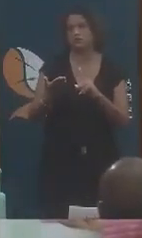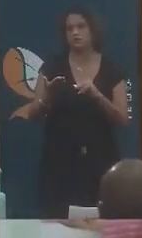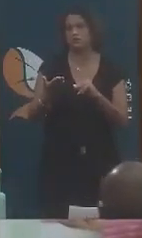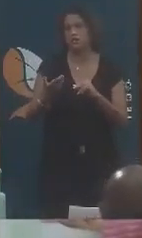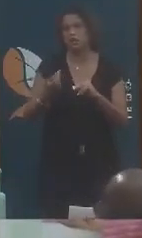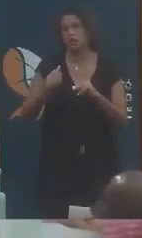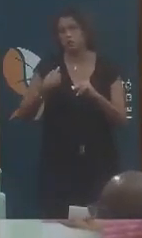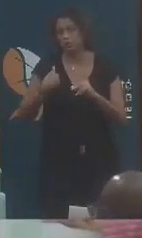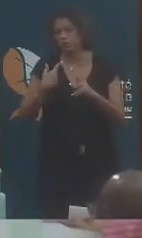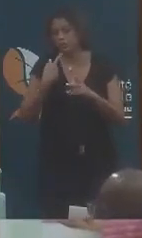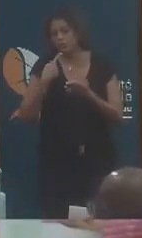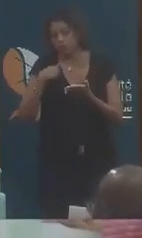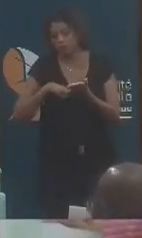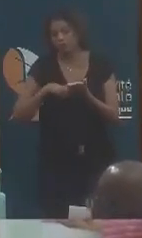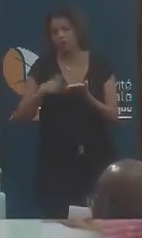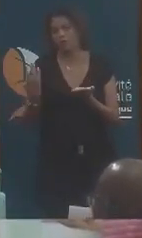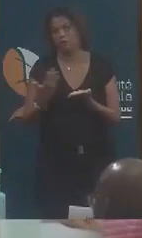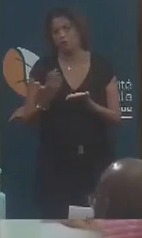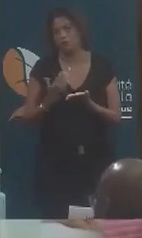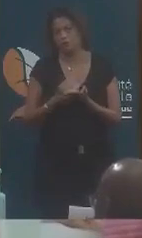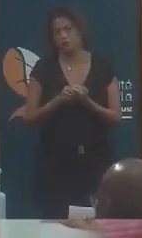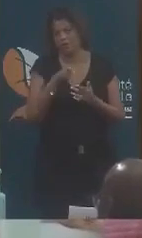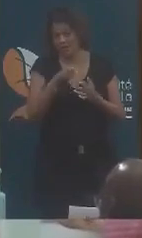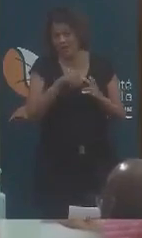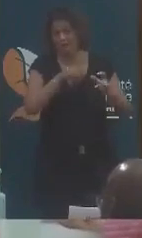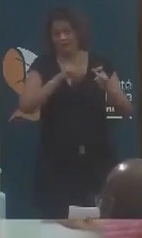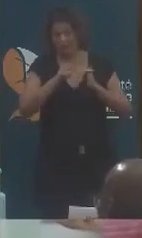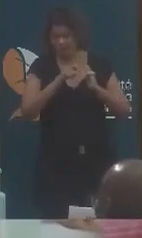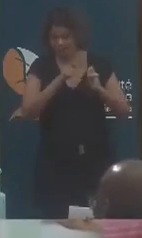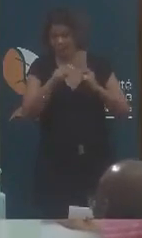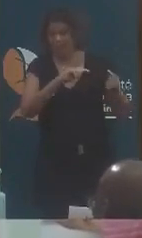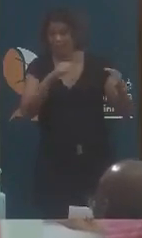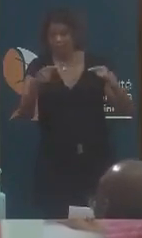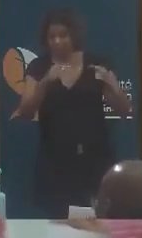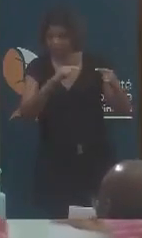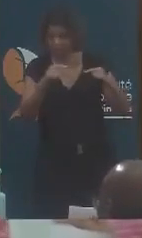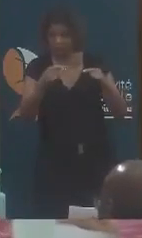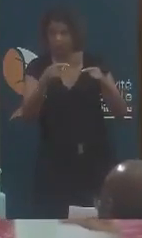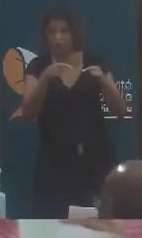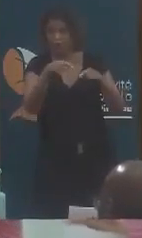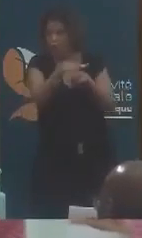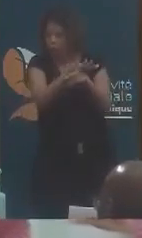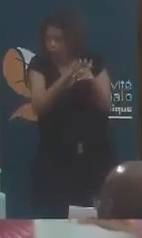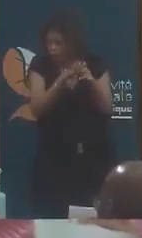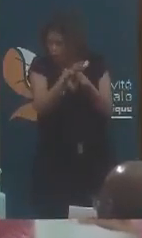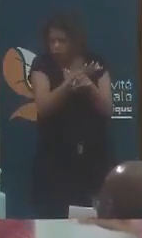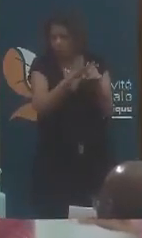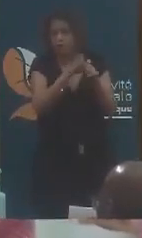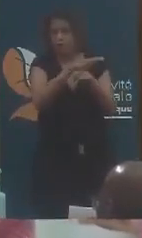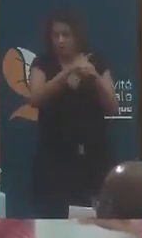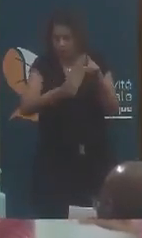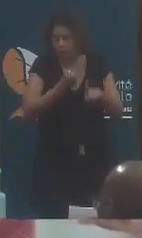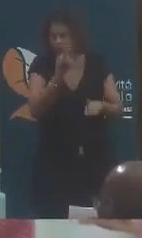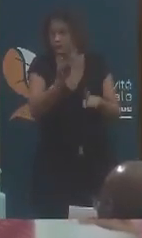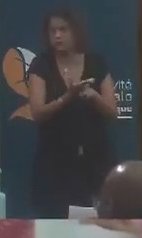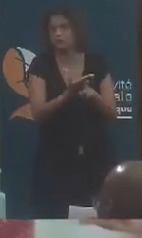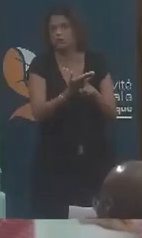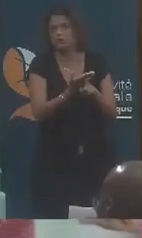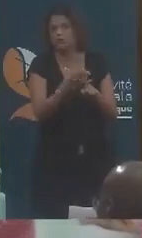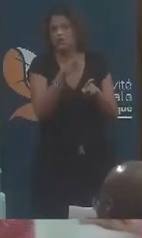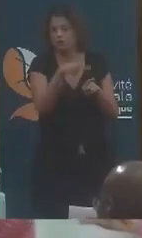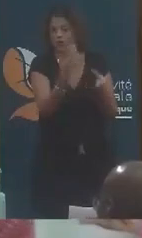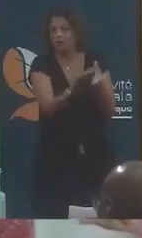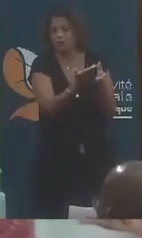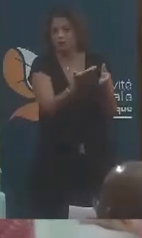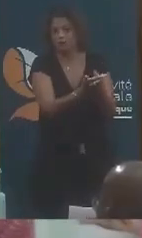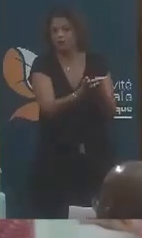Nous aurions préféré, pour que ce débat soit un débat complet en Martinique, fondamental, que cette question soit